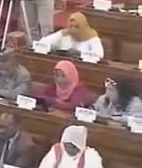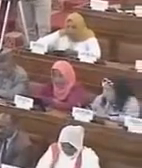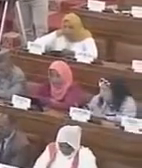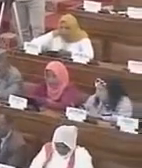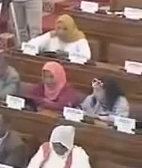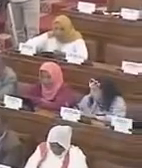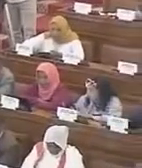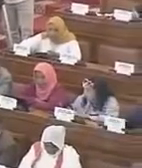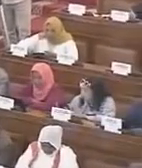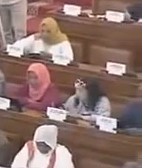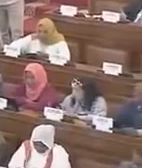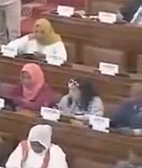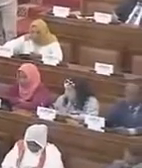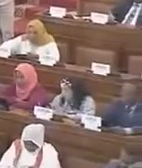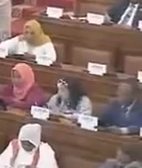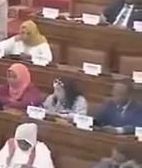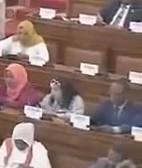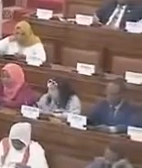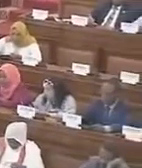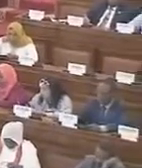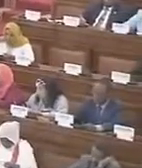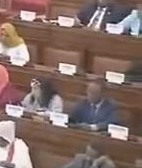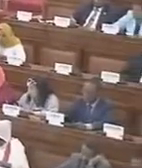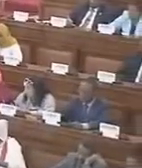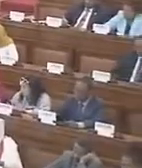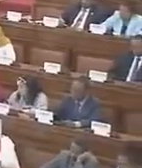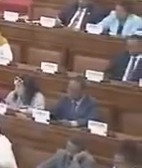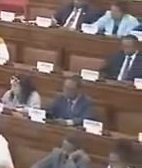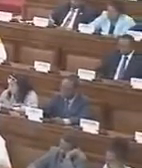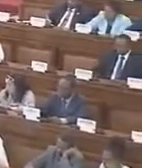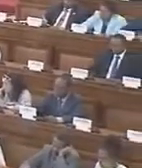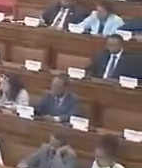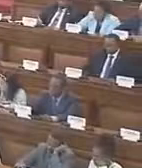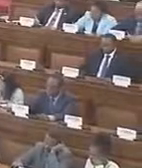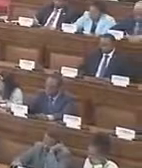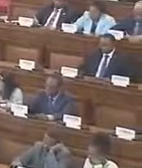የዋጋ ንረት ወደ ሁለት አሃዝ ከፍ ብሏል።